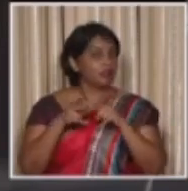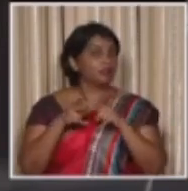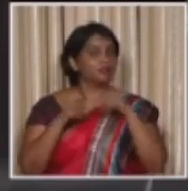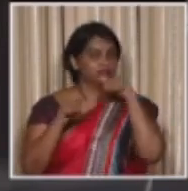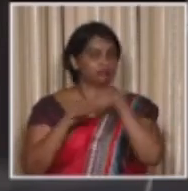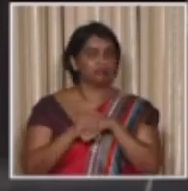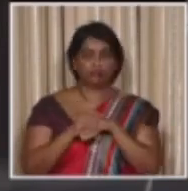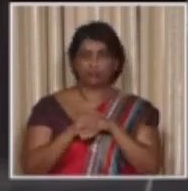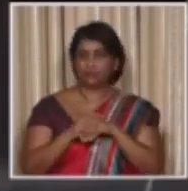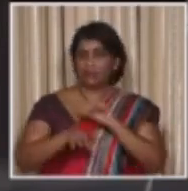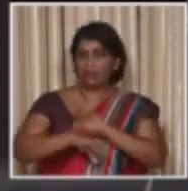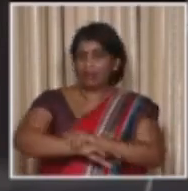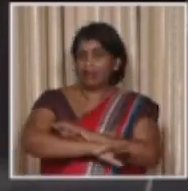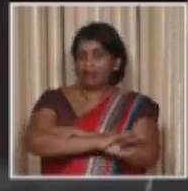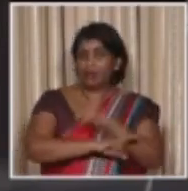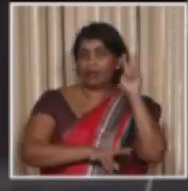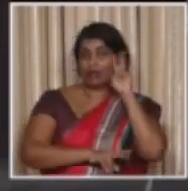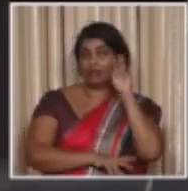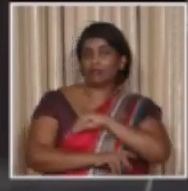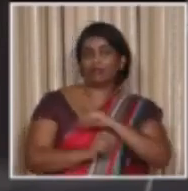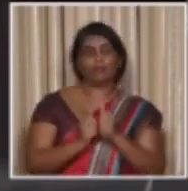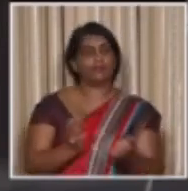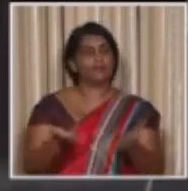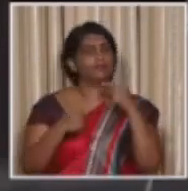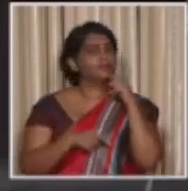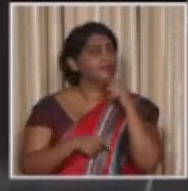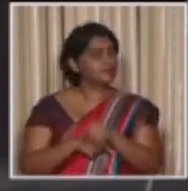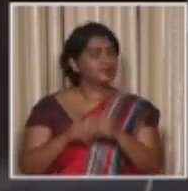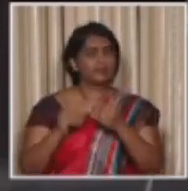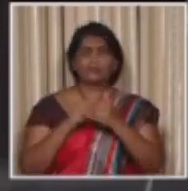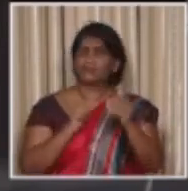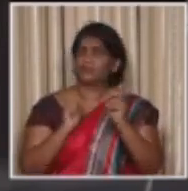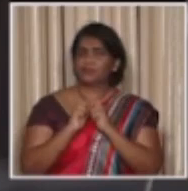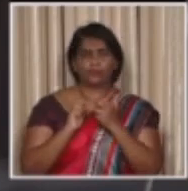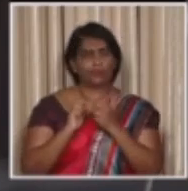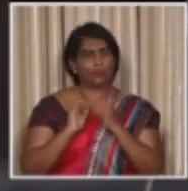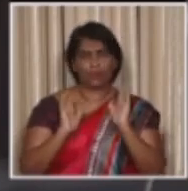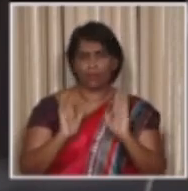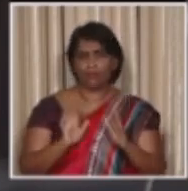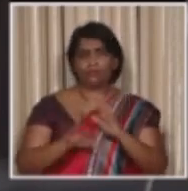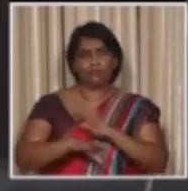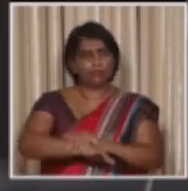තියෙන්නේ සම්භාෂණය තුළින් ගණිකා වෘත්තිය කරන්න. නමුත් මේව කළාට කමක් නැහැ. මේක මම කියන්නේ